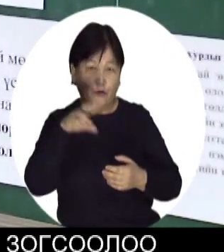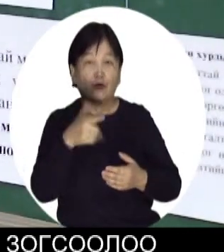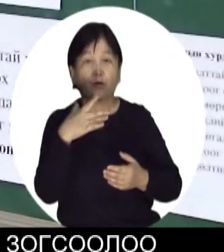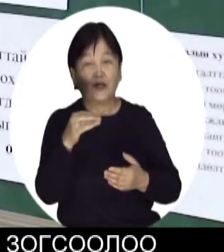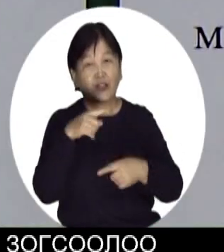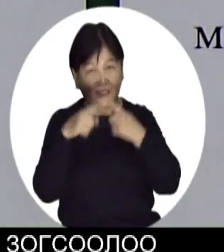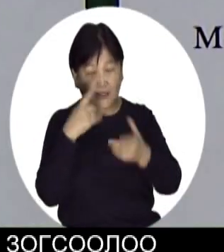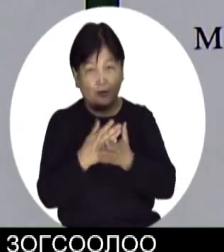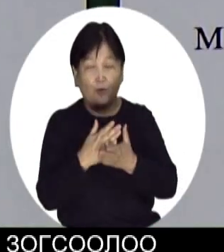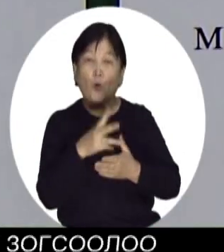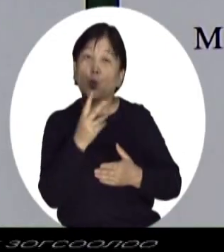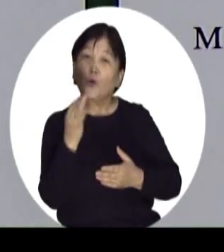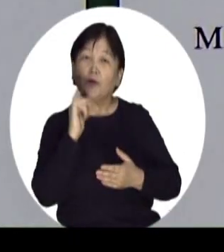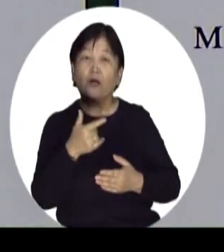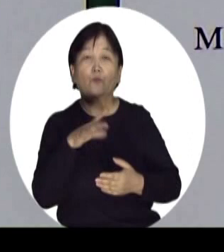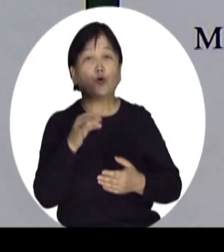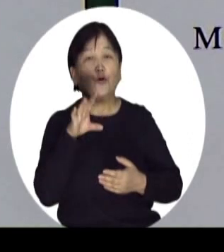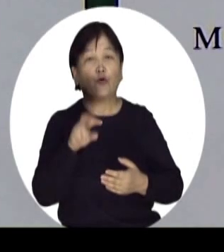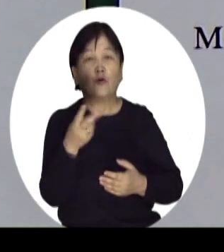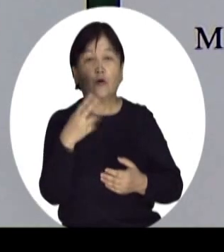мөргөлдөлтийн онол гэж.